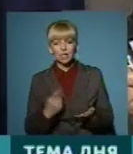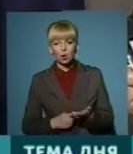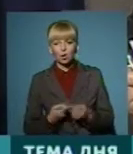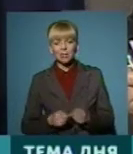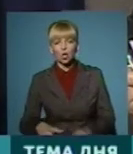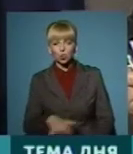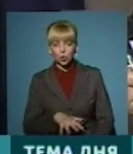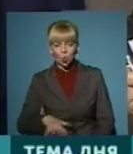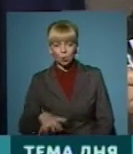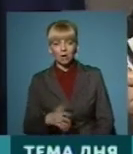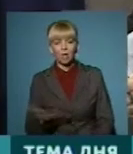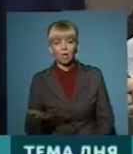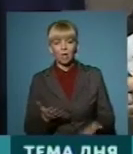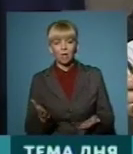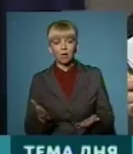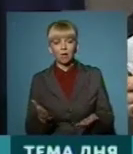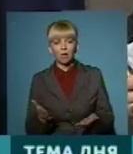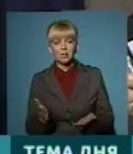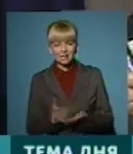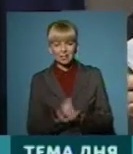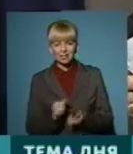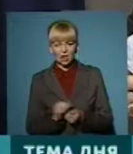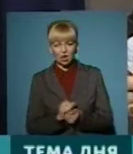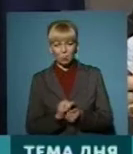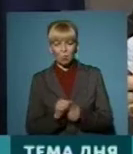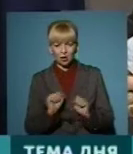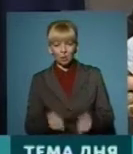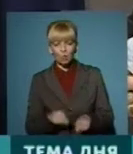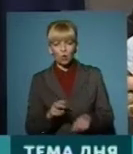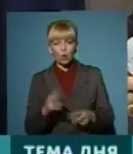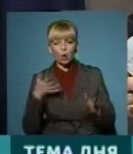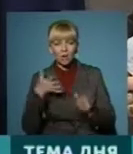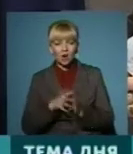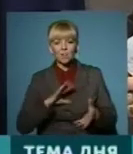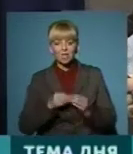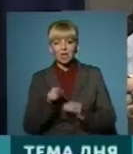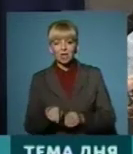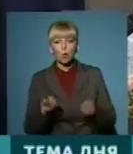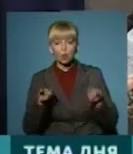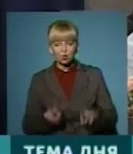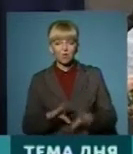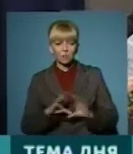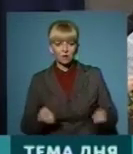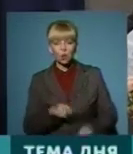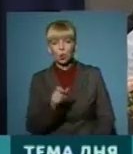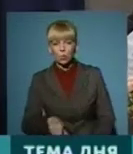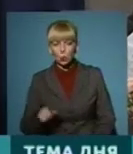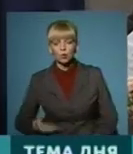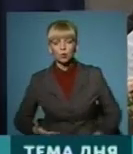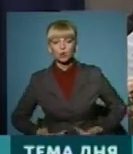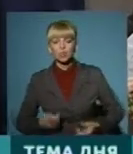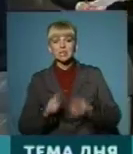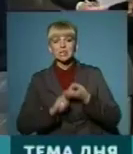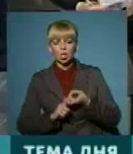Це зони, которые снять на бумаге можно, но радиация и наслідки там остались. Вот и все. Там люди проживают в зараженной